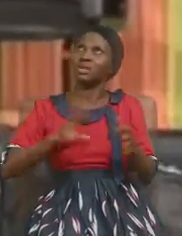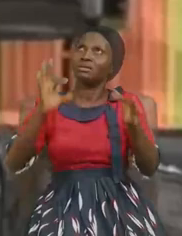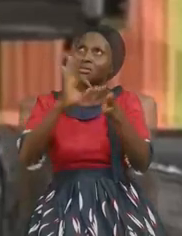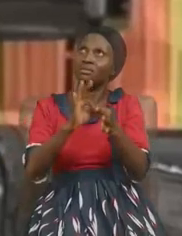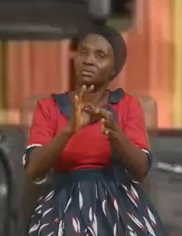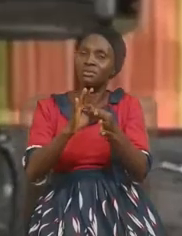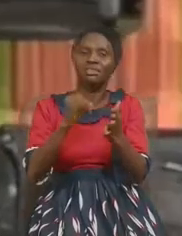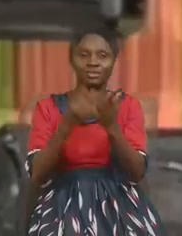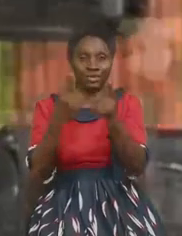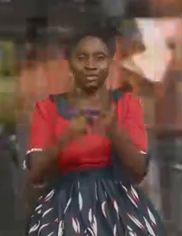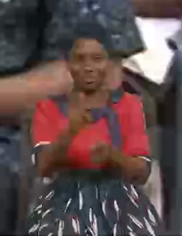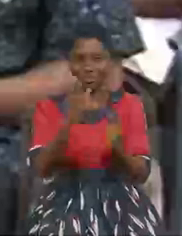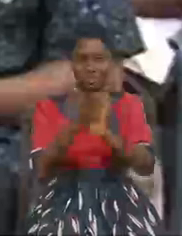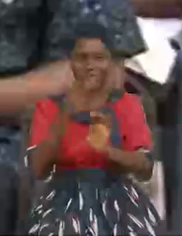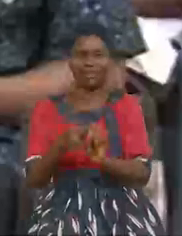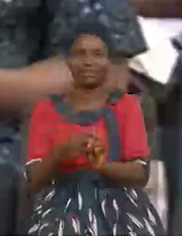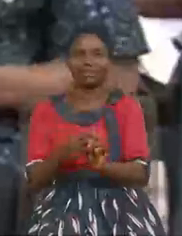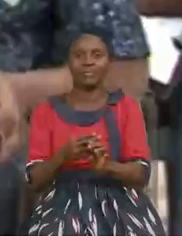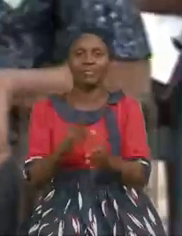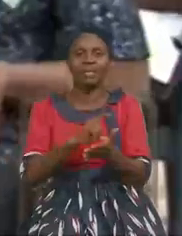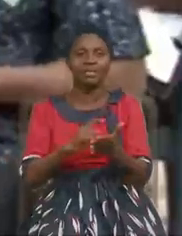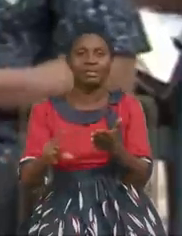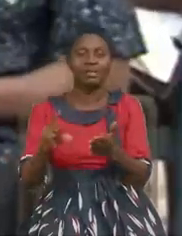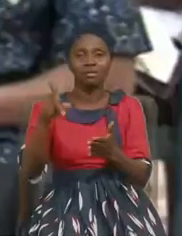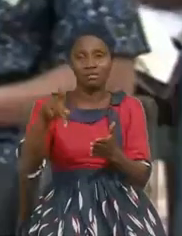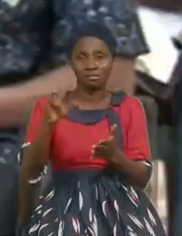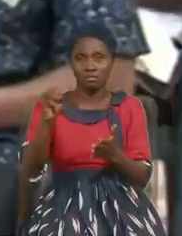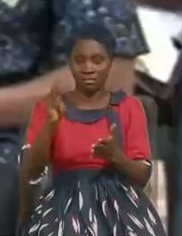avoir lieu. Psaume 51.